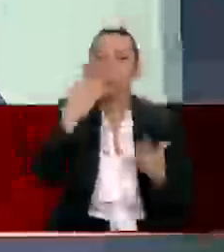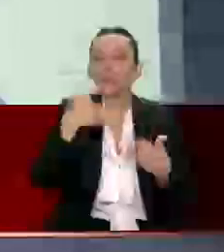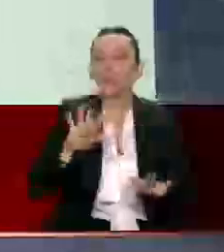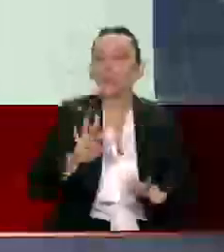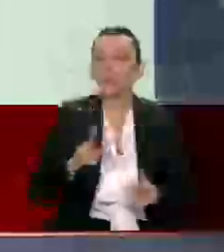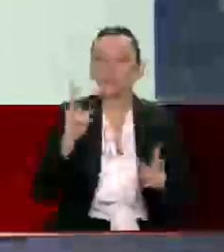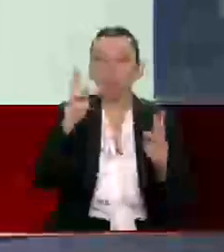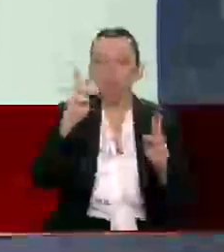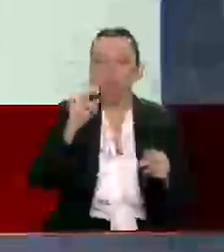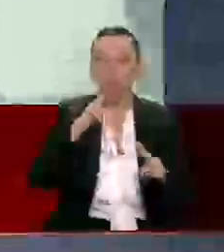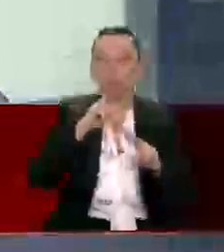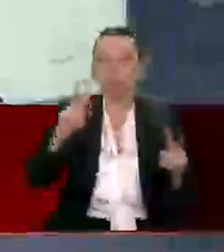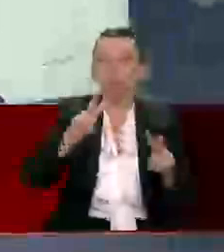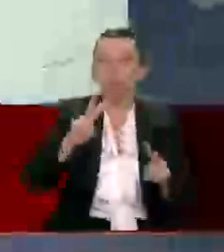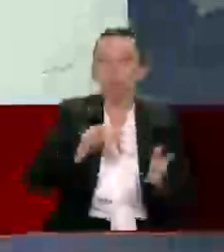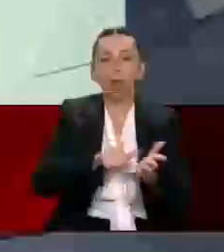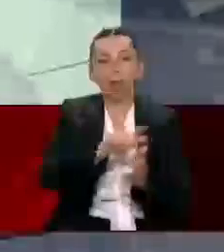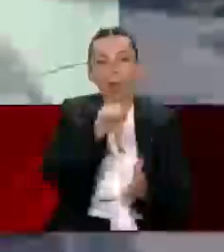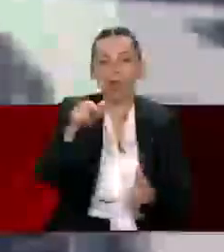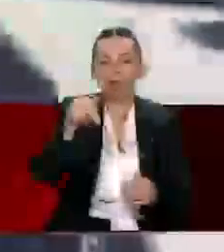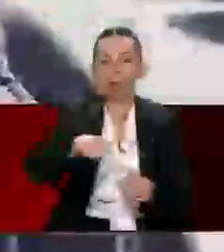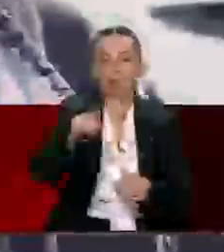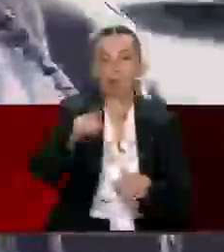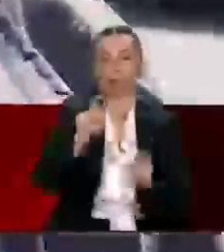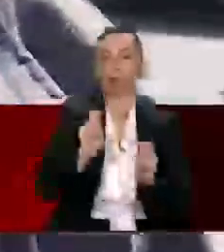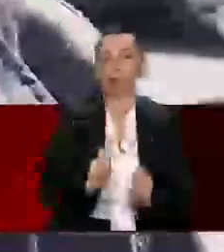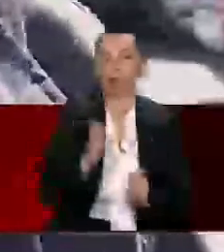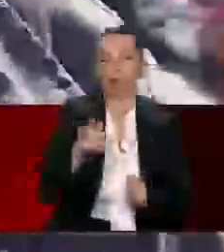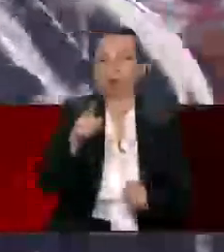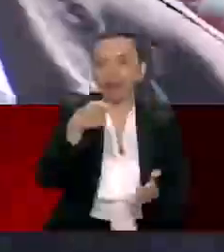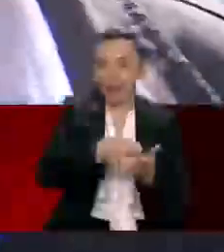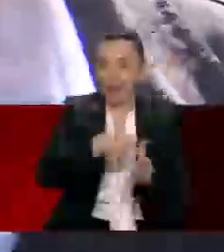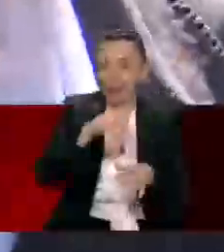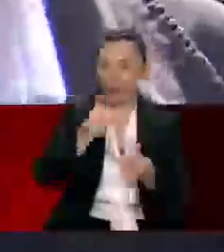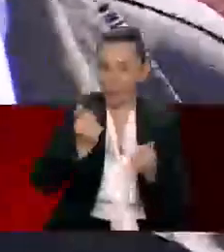Berberi, elektrikçisi, herkes bu işi yapıyor. Yatırım amaçlı mı alıyorsunuz? Vallahi hep öyle yapıyoruz.